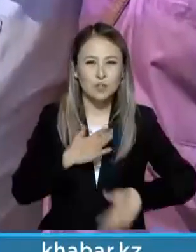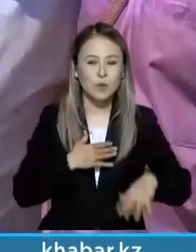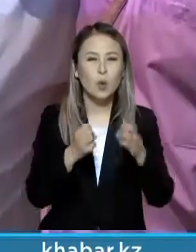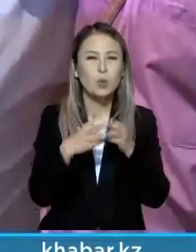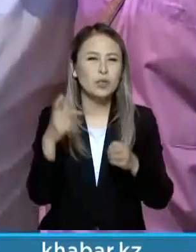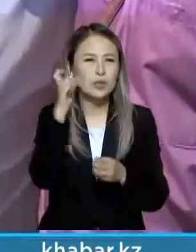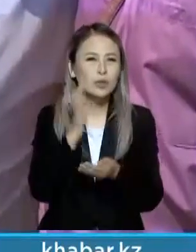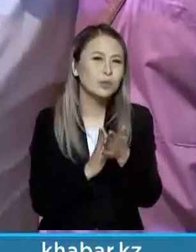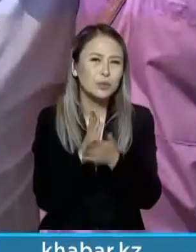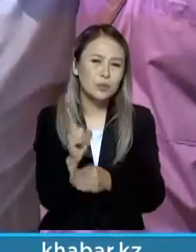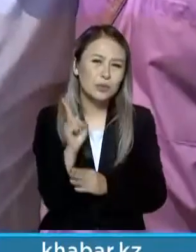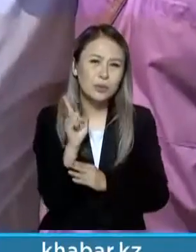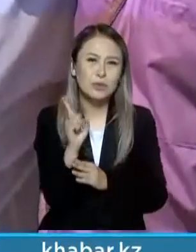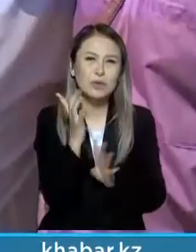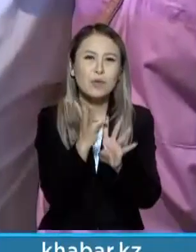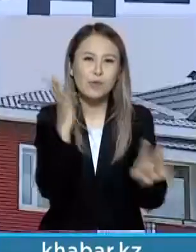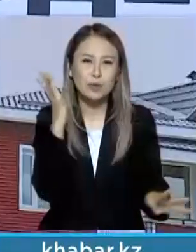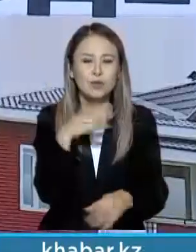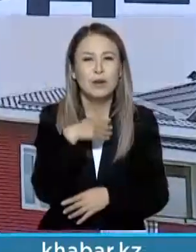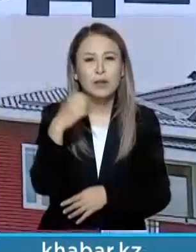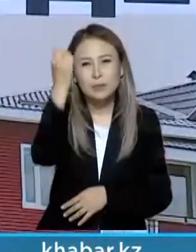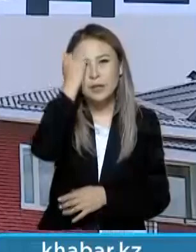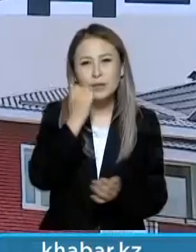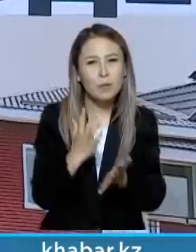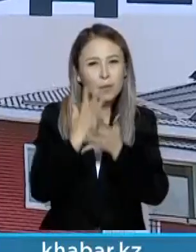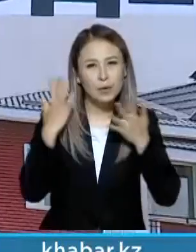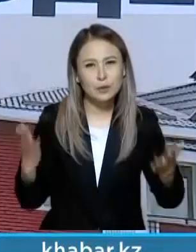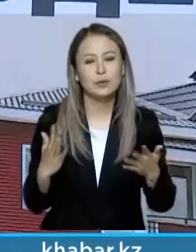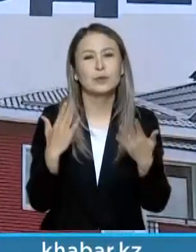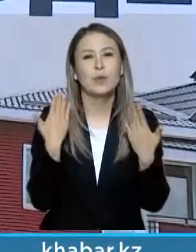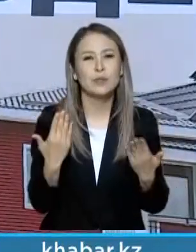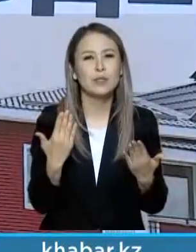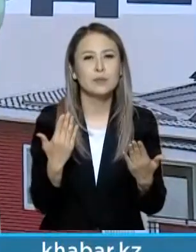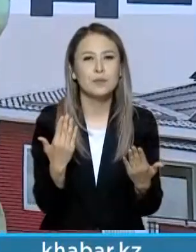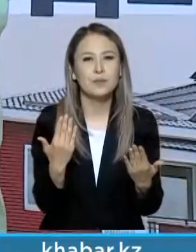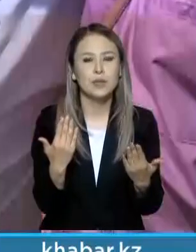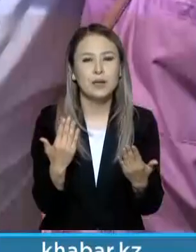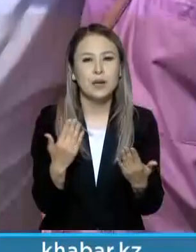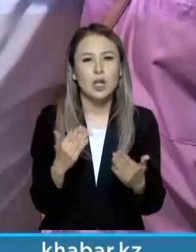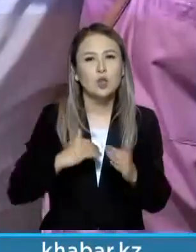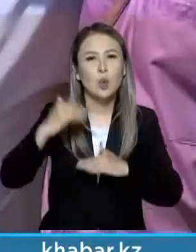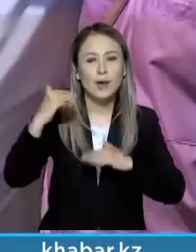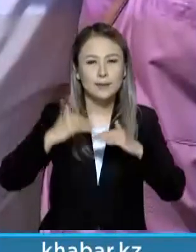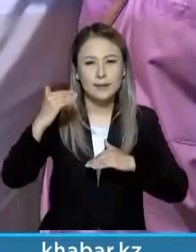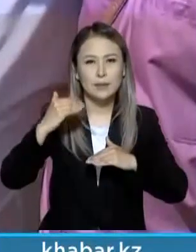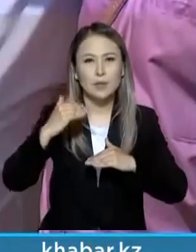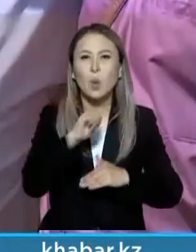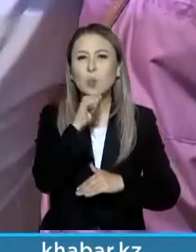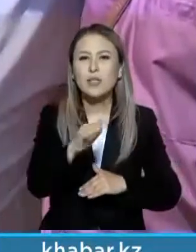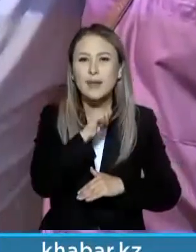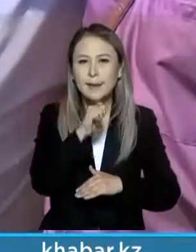анамын. Аллаға мың да бір шүкірлігімді айтамын. Және де осы жоғардағы